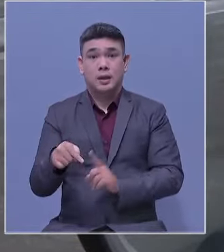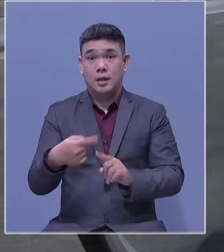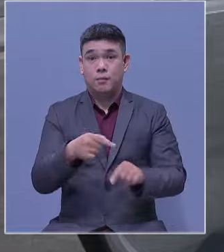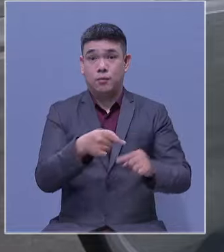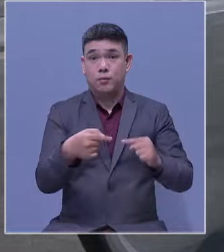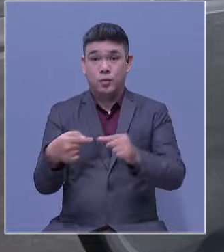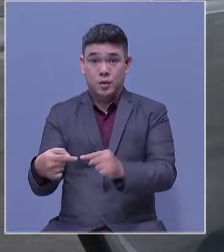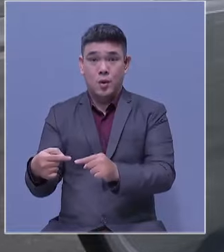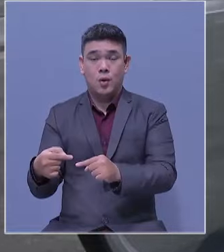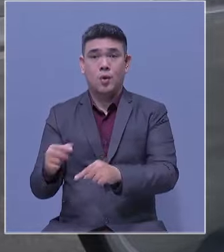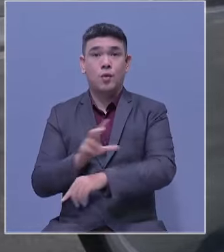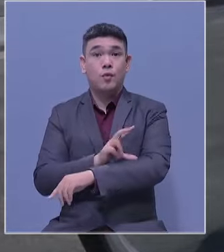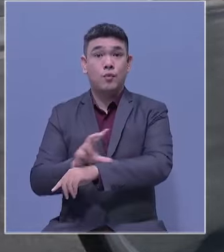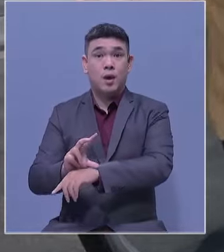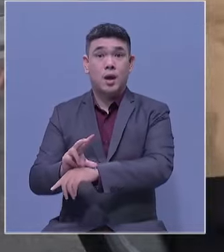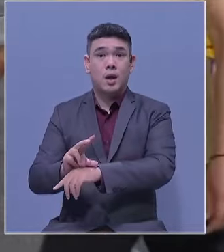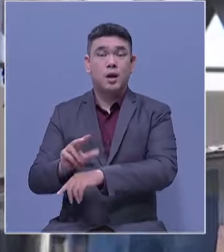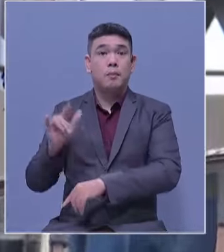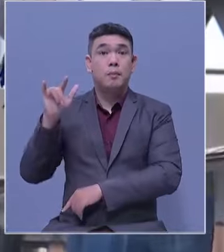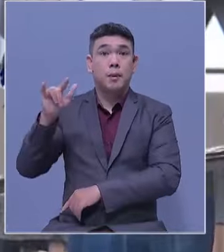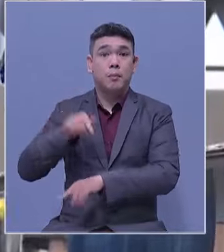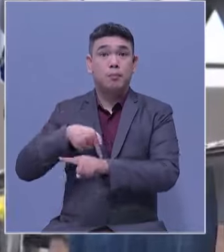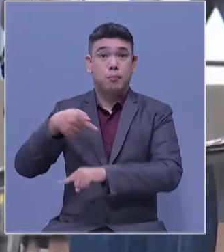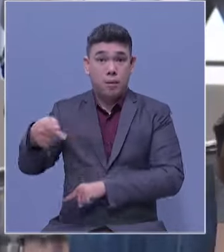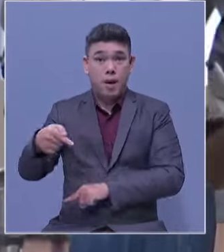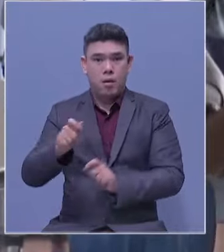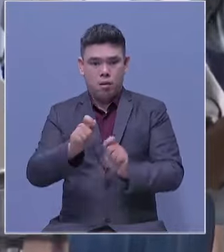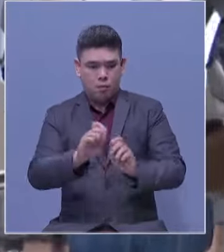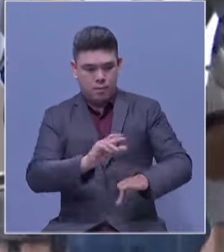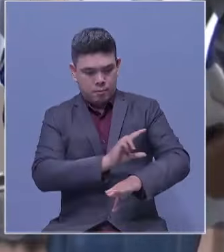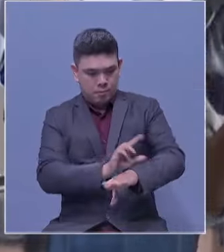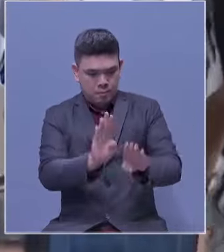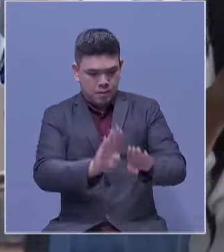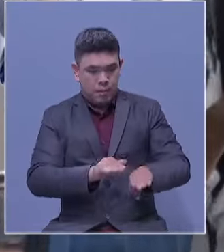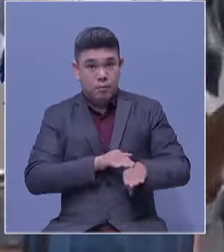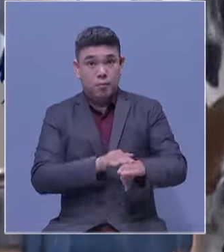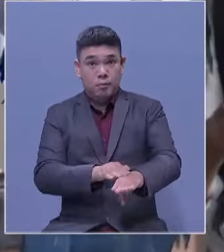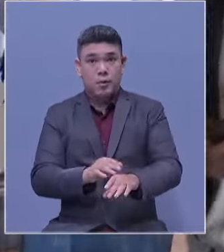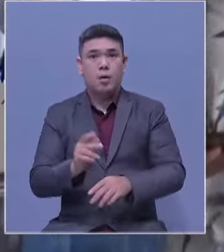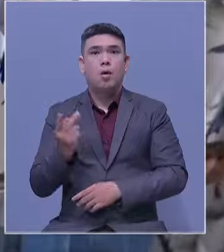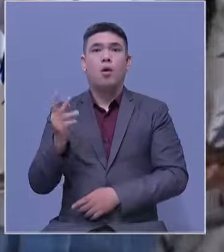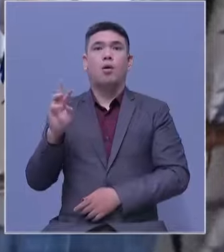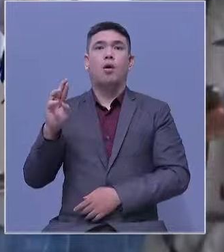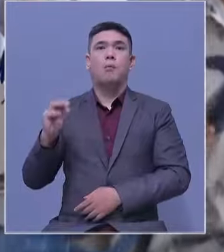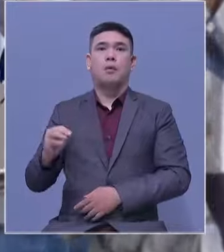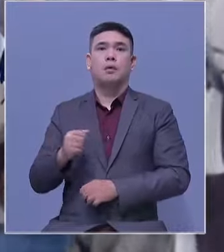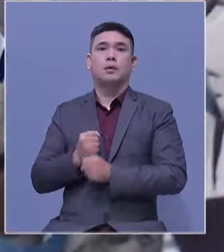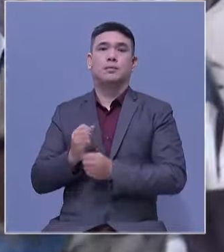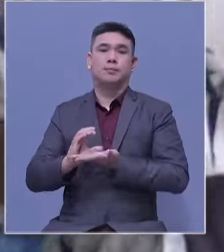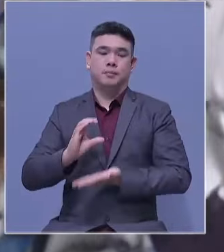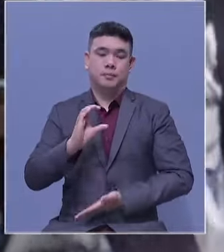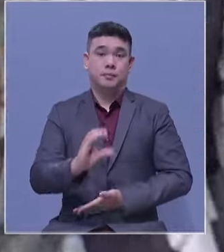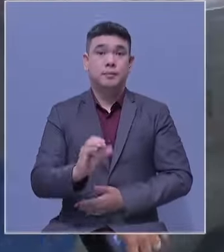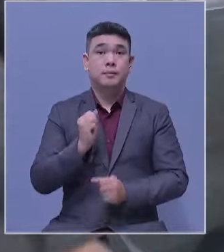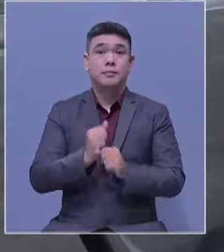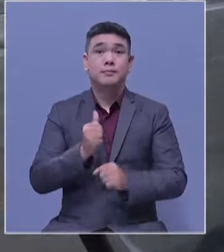รถไฟฟ้า Airportลิงค่ะขณะนี้อยู่ระหว่างการศึกษาออกแบบแล้วก็อาจจะนำเข้าครมเพื่อของบอนุมัติงบประมาณ